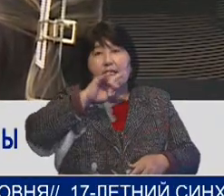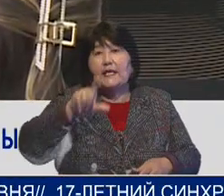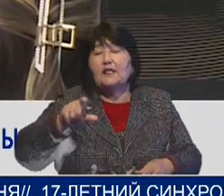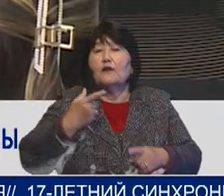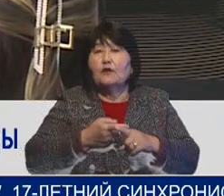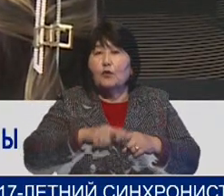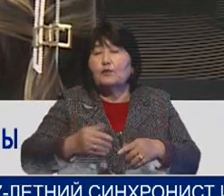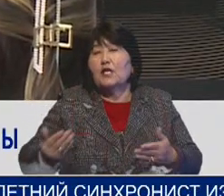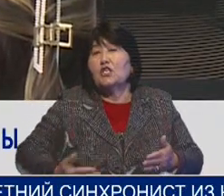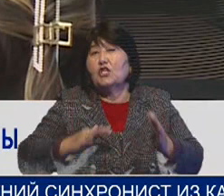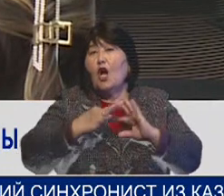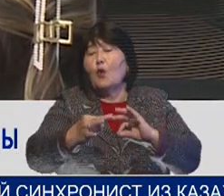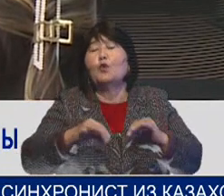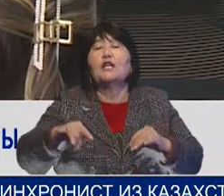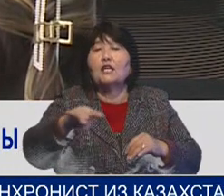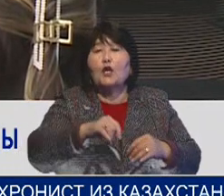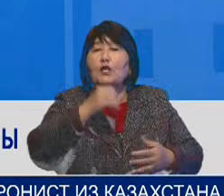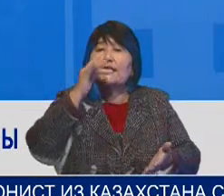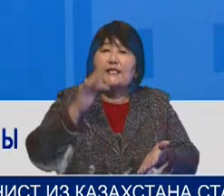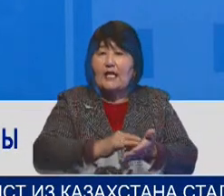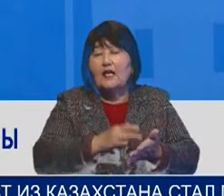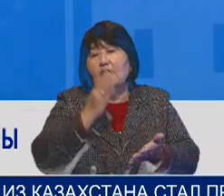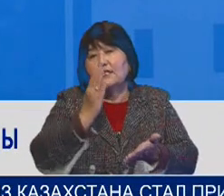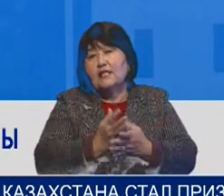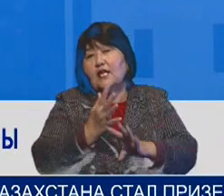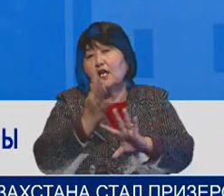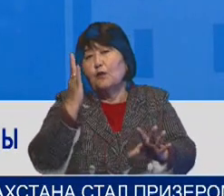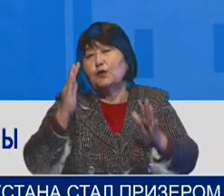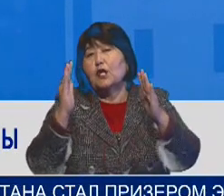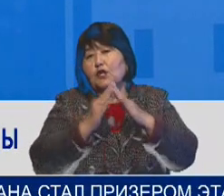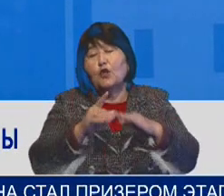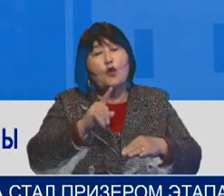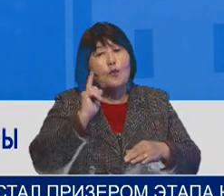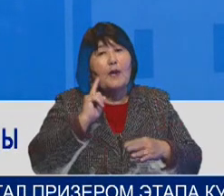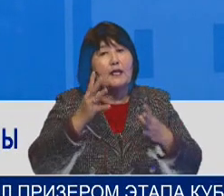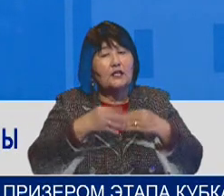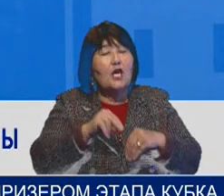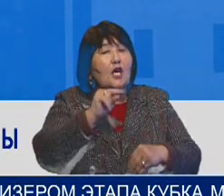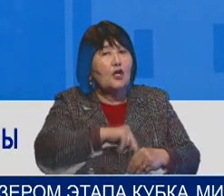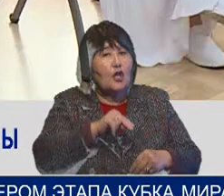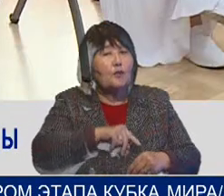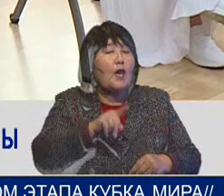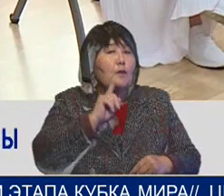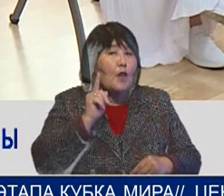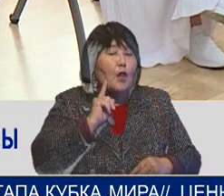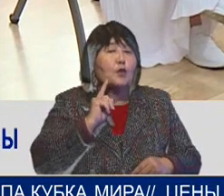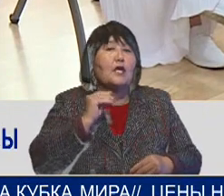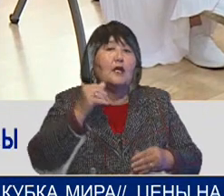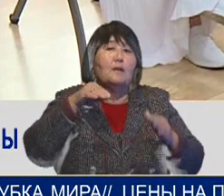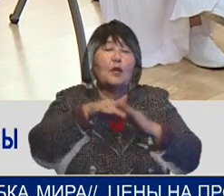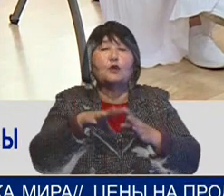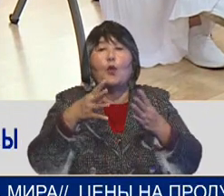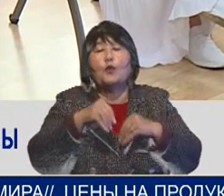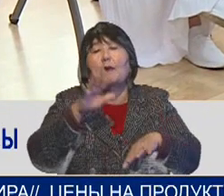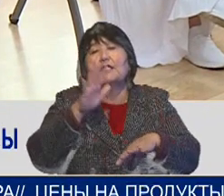в том числе жители аулов и районных центров состоящие в очереди на жильё молодые семьи работающие вкладчики от пасы